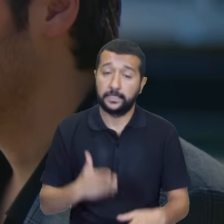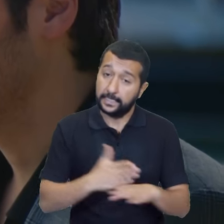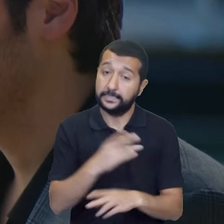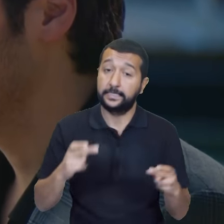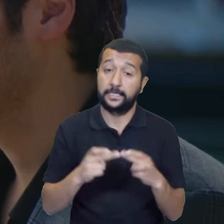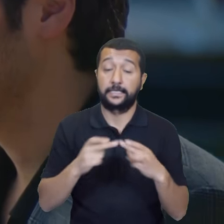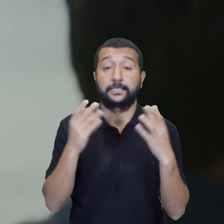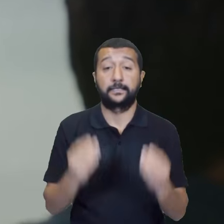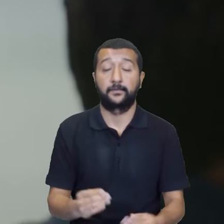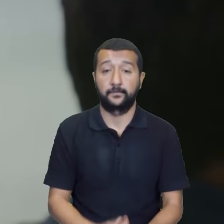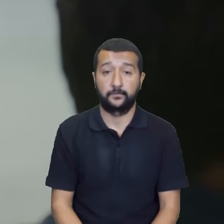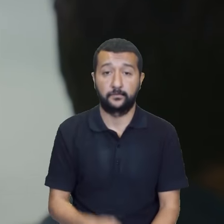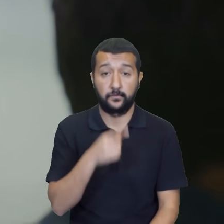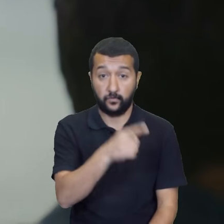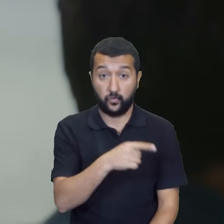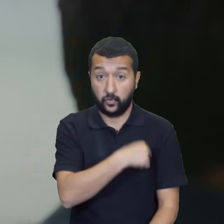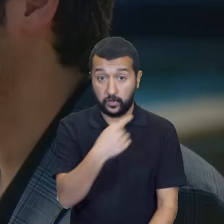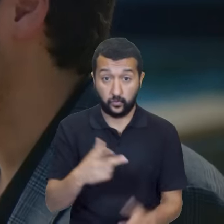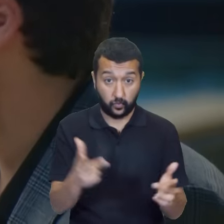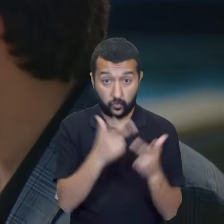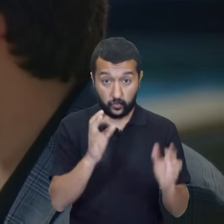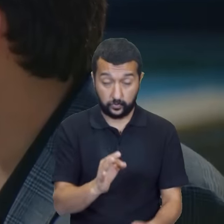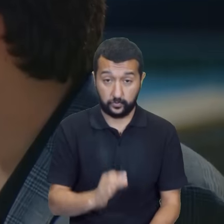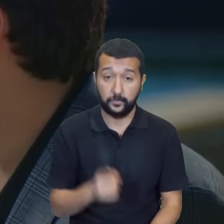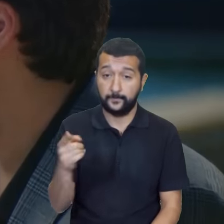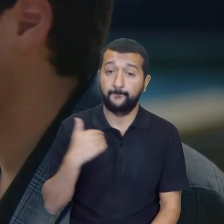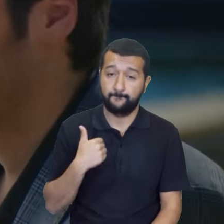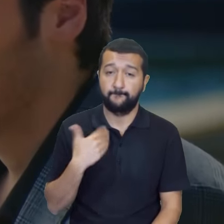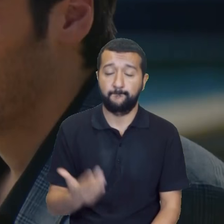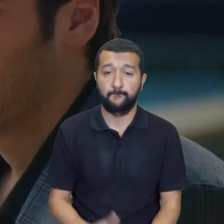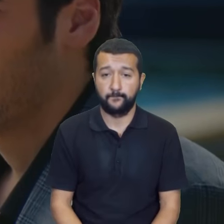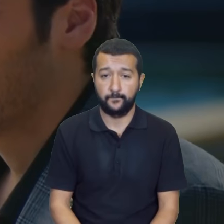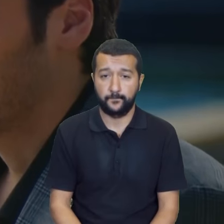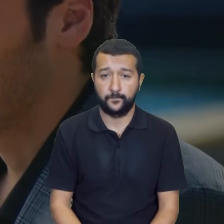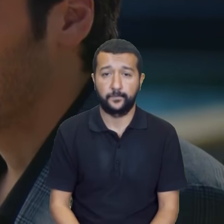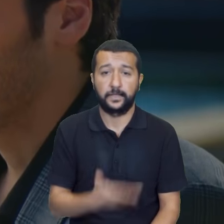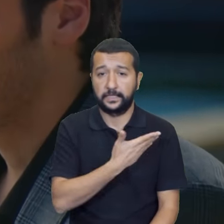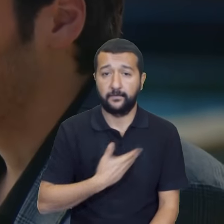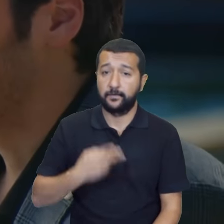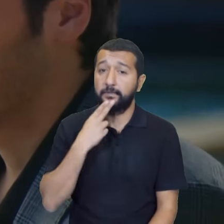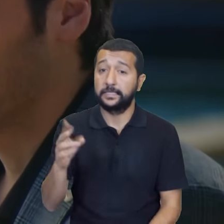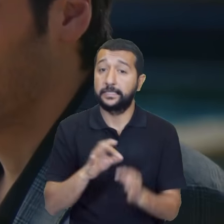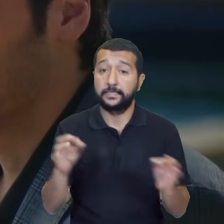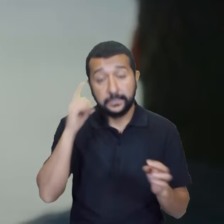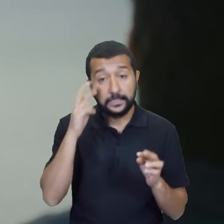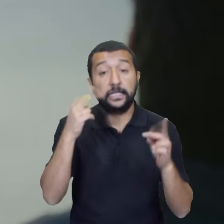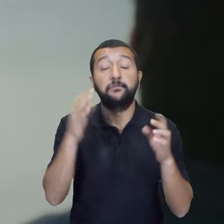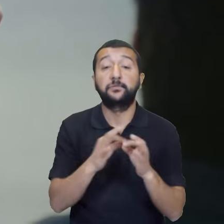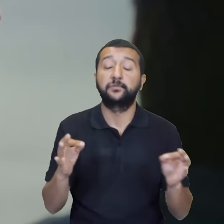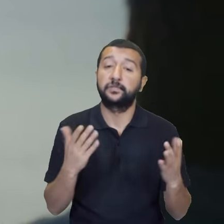Keşke kavga etseydik. O derece diyorsun. Ben sevdiğim kadını hiç tanımamışım abi,